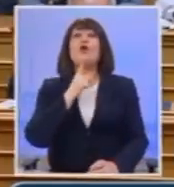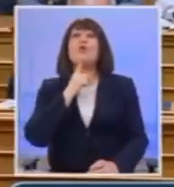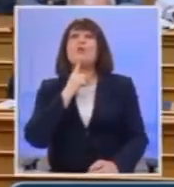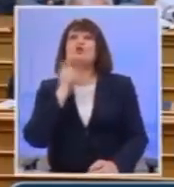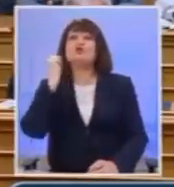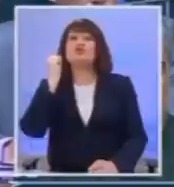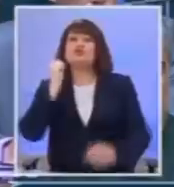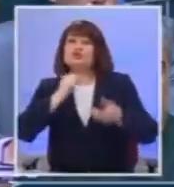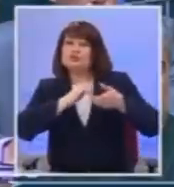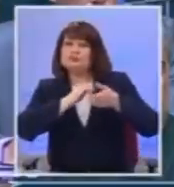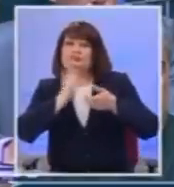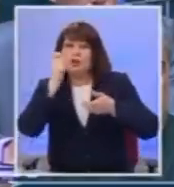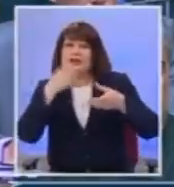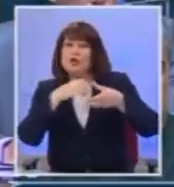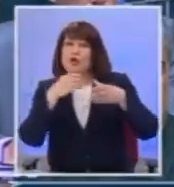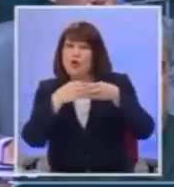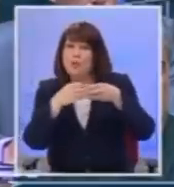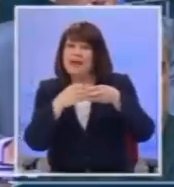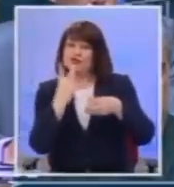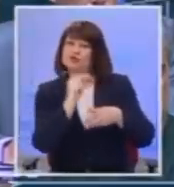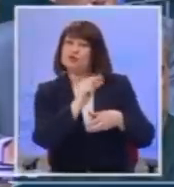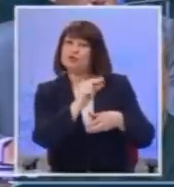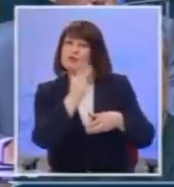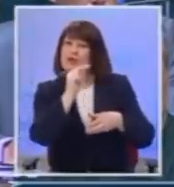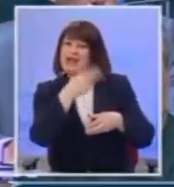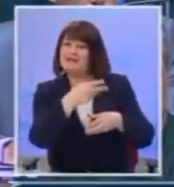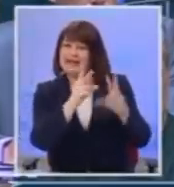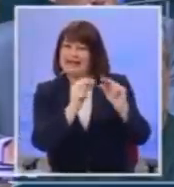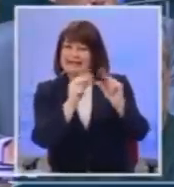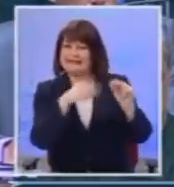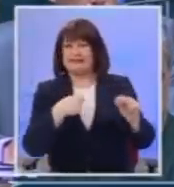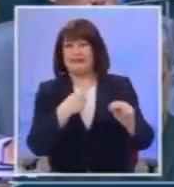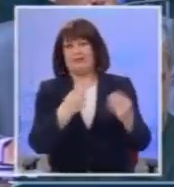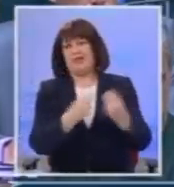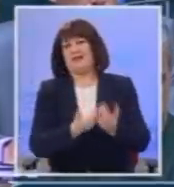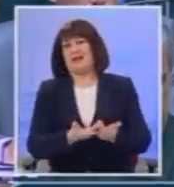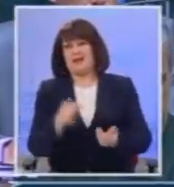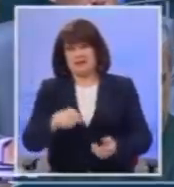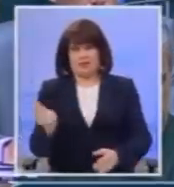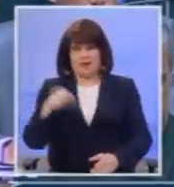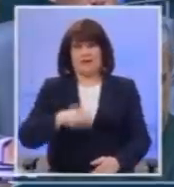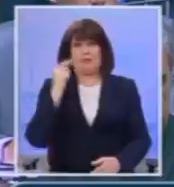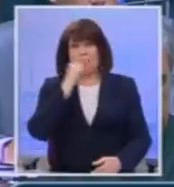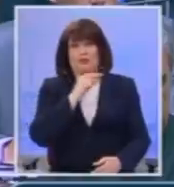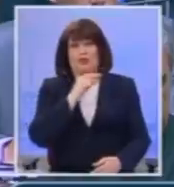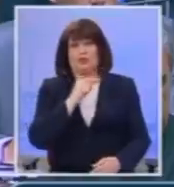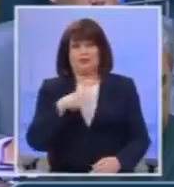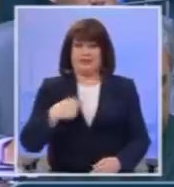συναντήσεις. Το λέω για τις προηγούμενες συμπεριφορές και καλό θα είναι